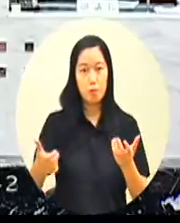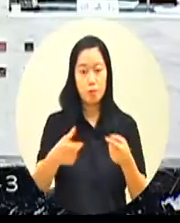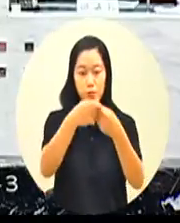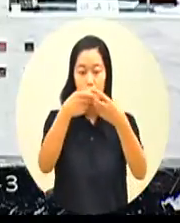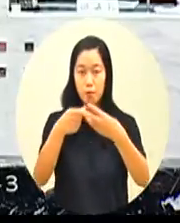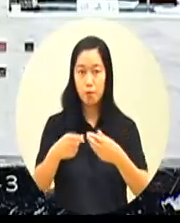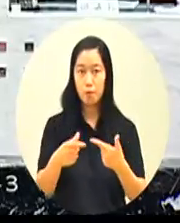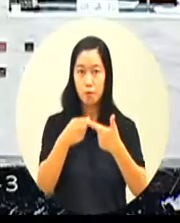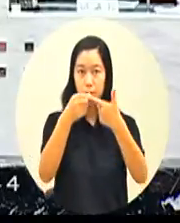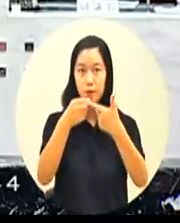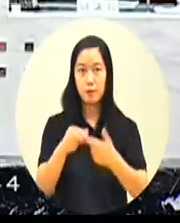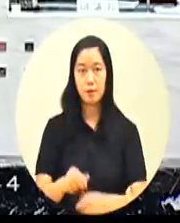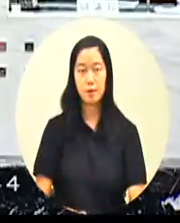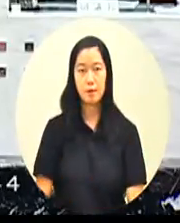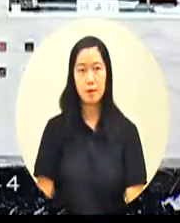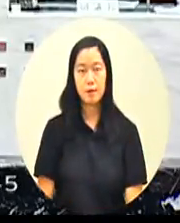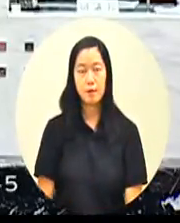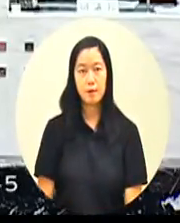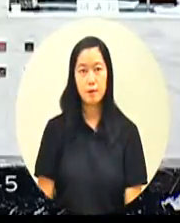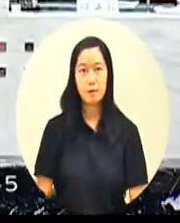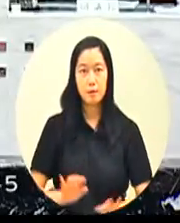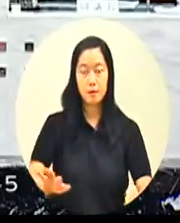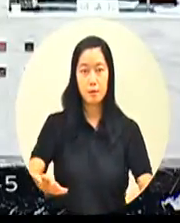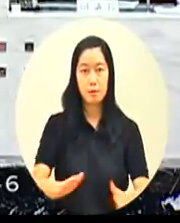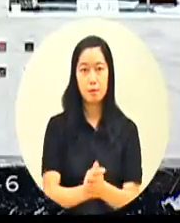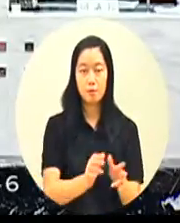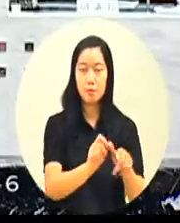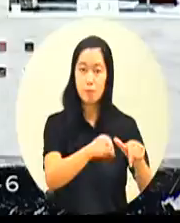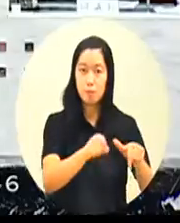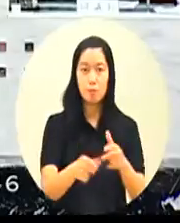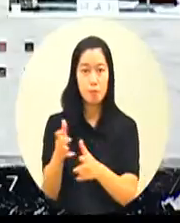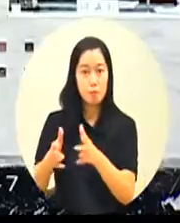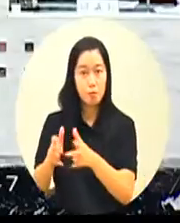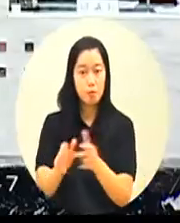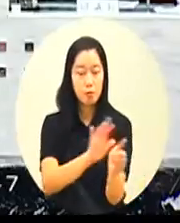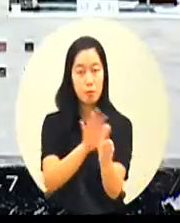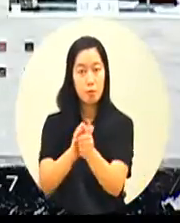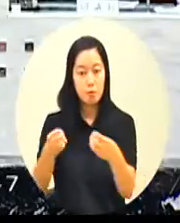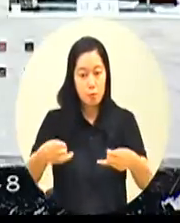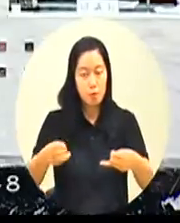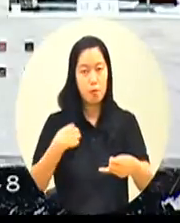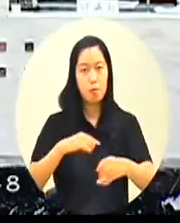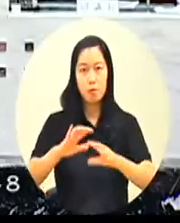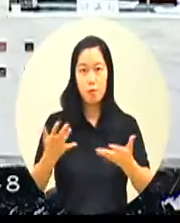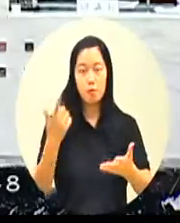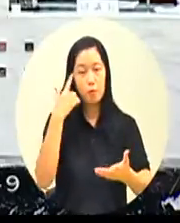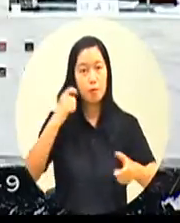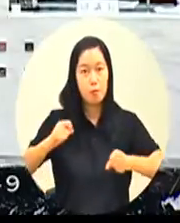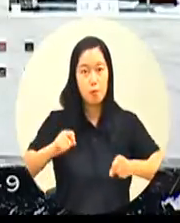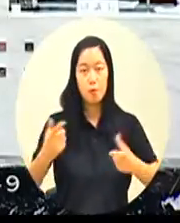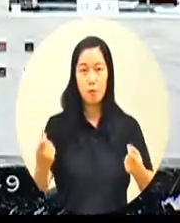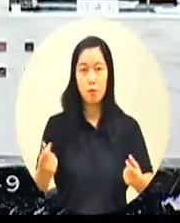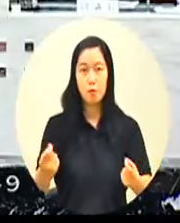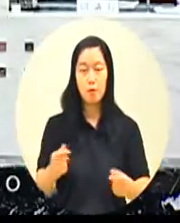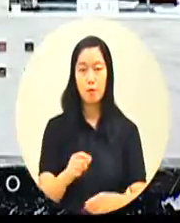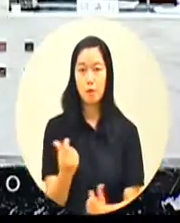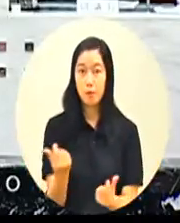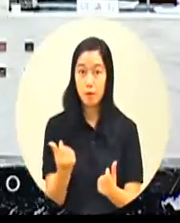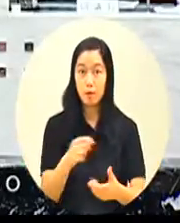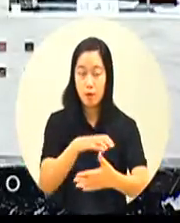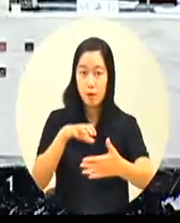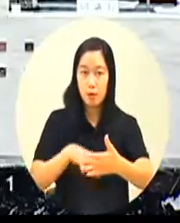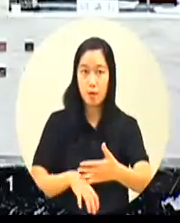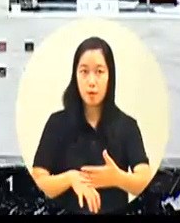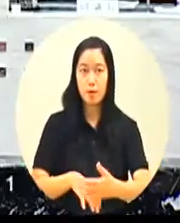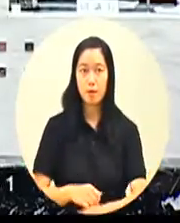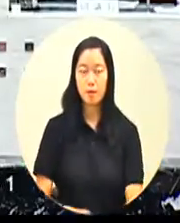参考下一页。在产业辅导成果这个部分哦，大致上我们有几个重要计划，包括 SBI 啊，包括我